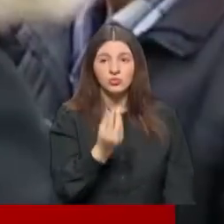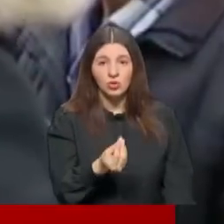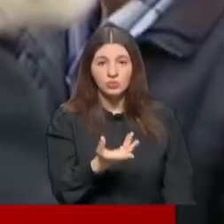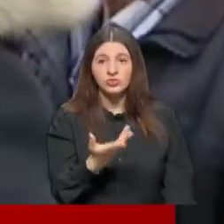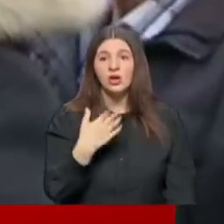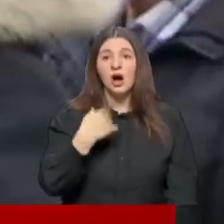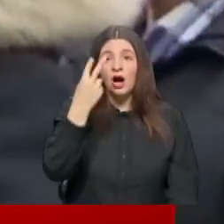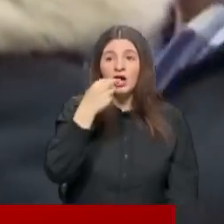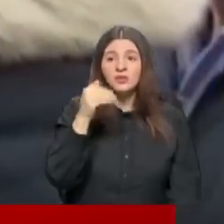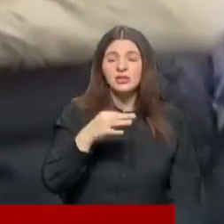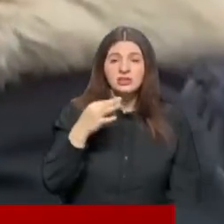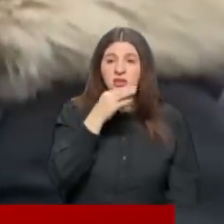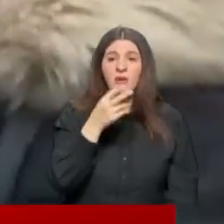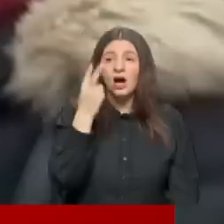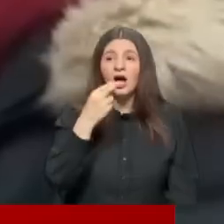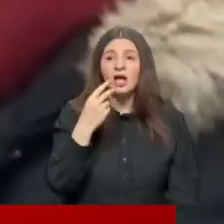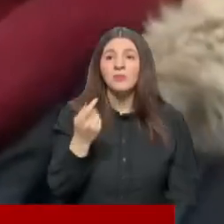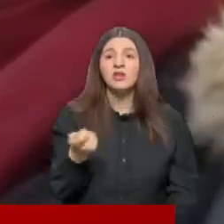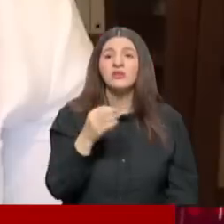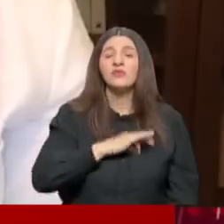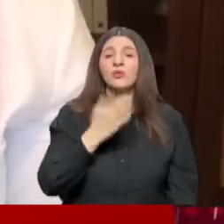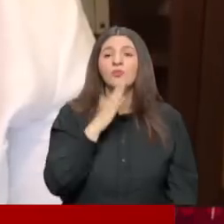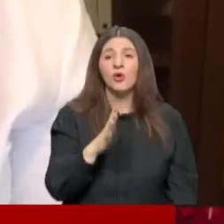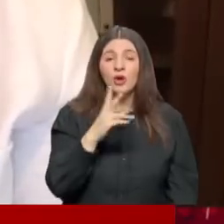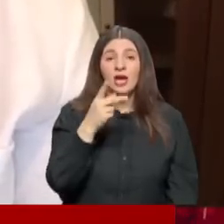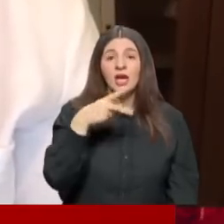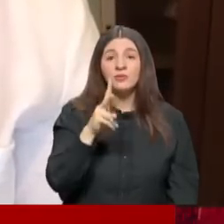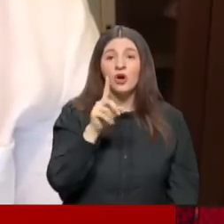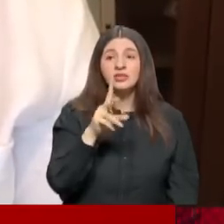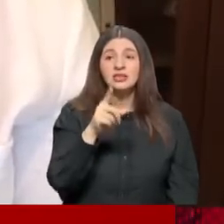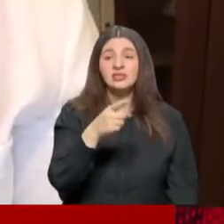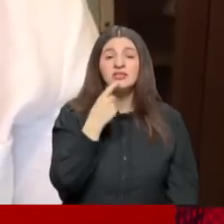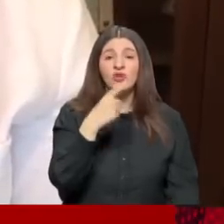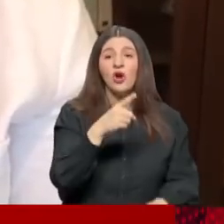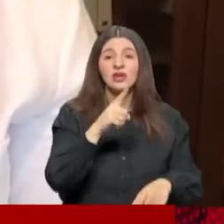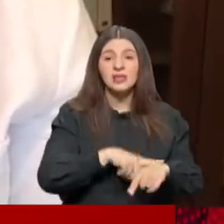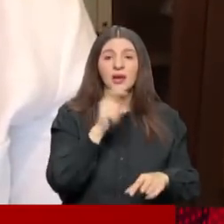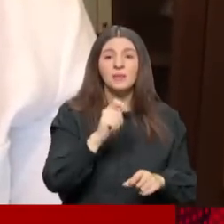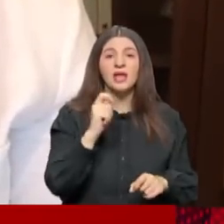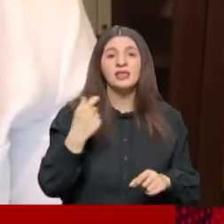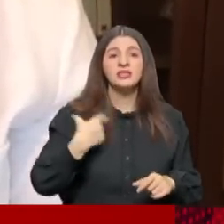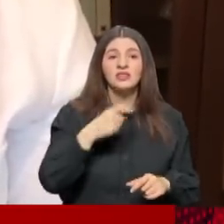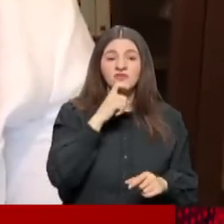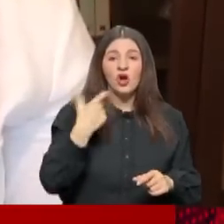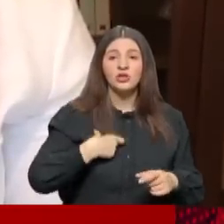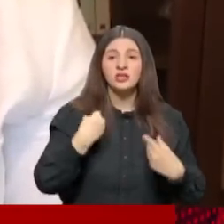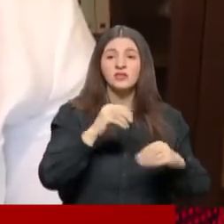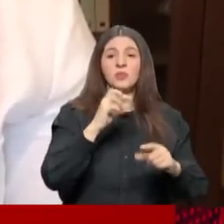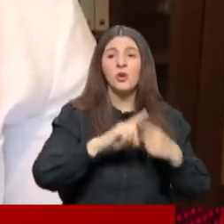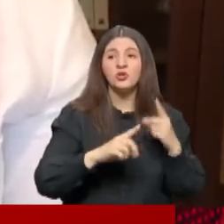Saat kaçtı? Ağlayacağım geliyor ama ağlamak işe yaramıyor. 2018'deki o dönem yapılan yanlış özelleştirme